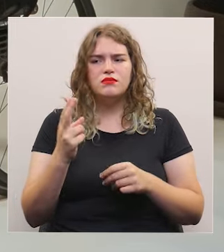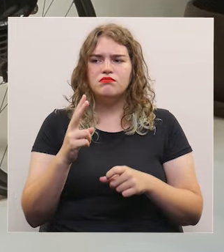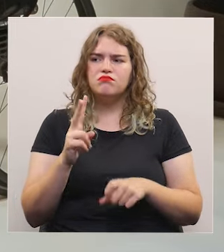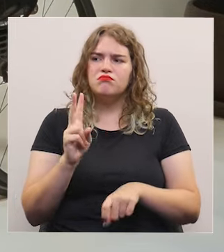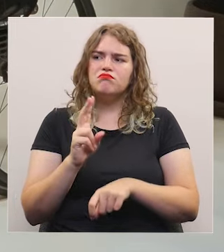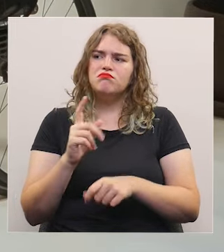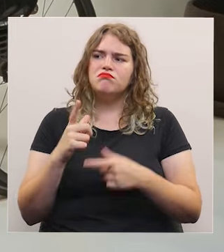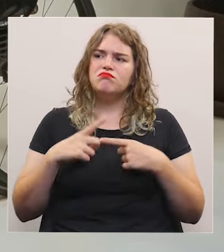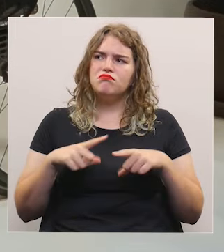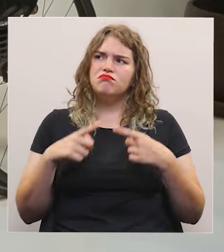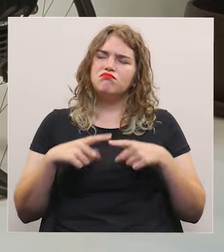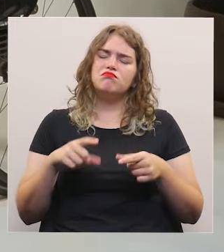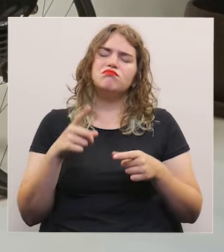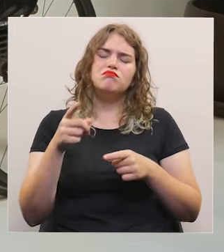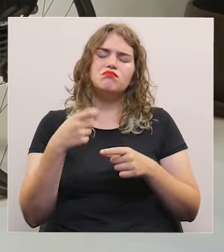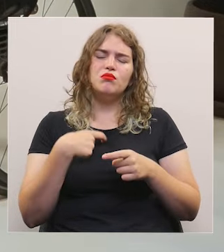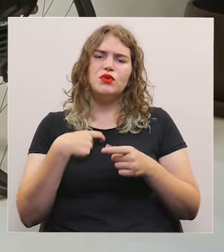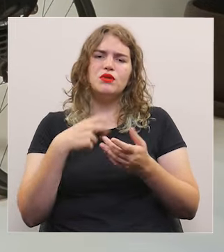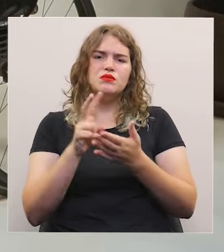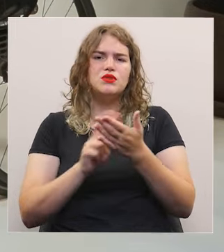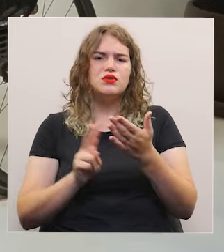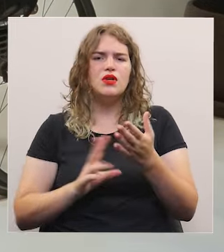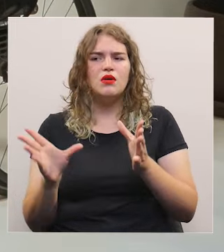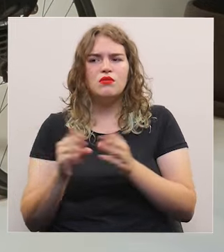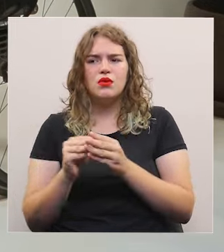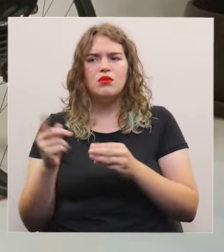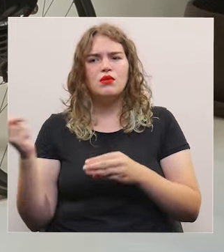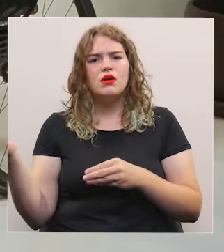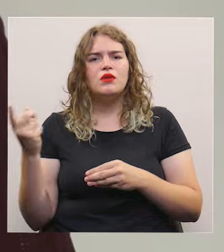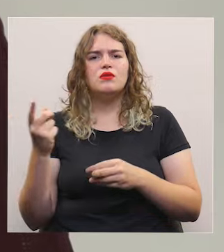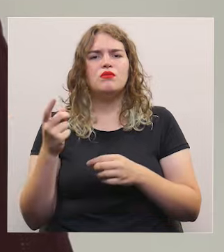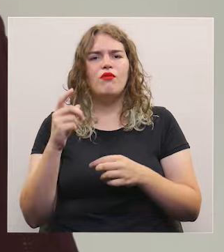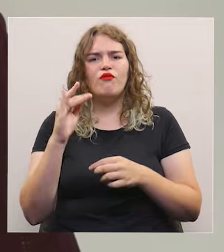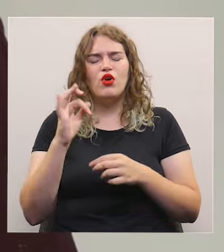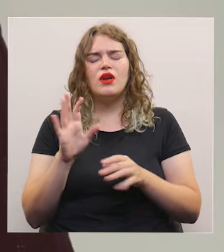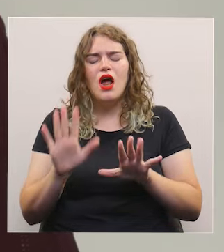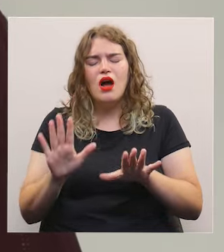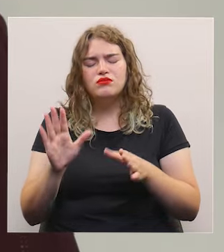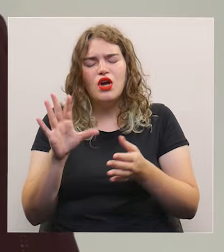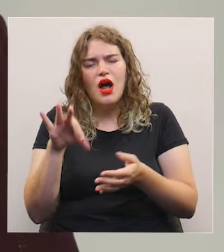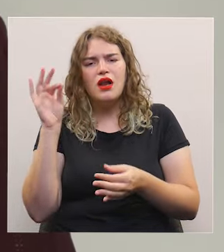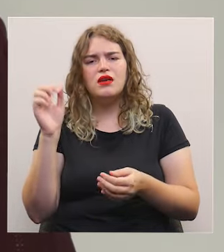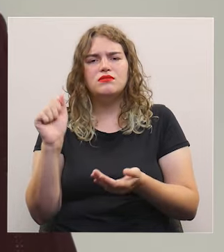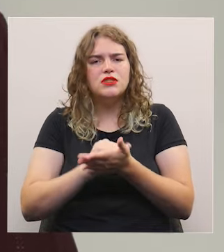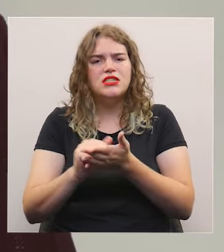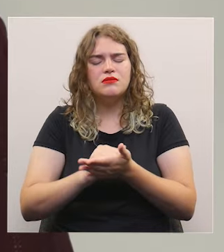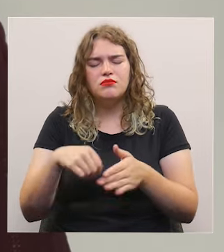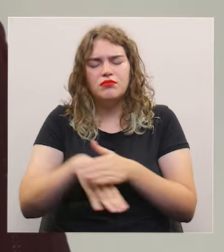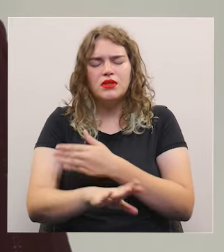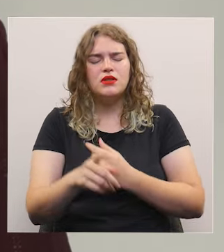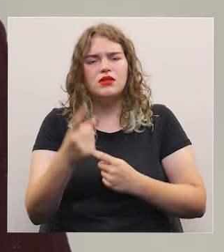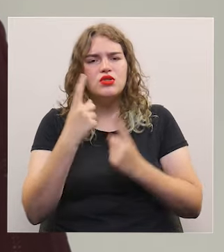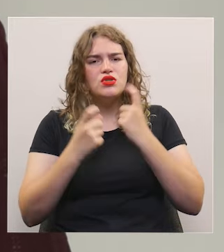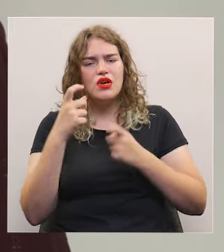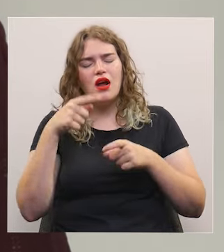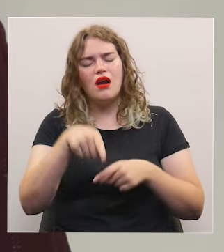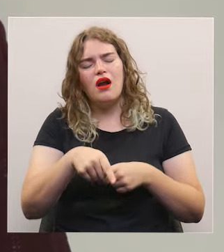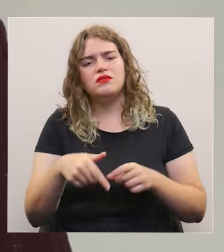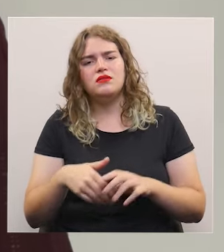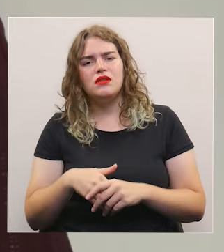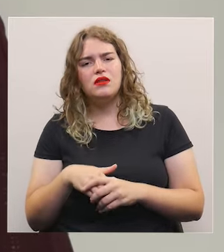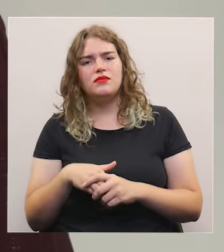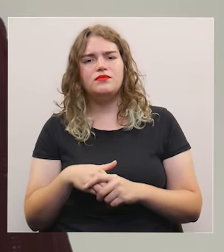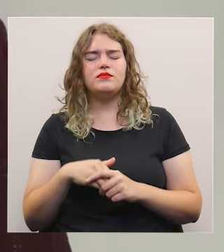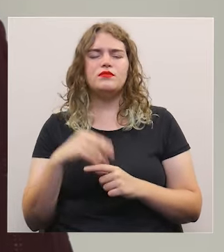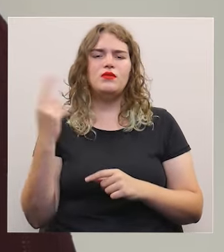este. Întinsă în pat sau în fotoliu și citind o carte împreună cu Florin în Așa tine. Este, dar Dumnezeu așa a ales să ne șlefuiască pe amândoi prin încercarea aceasta. Extraordinar.